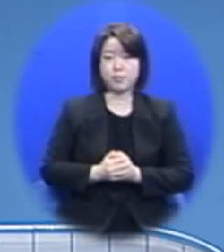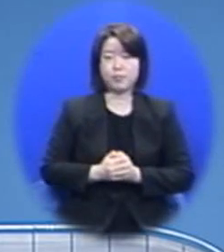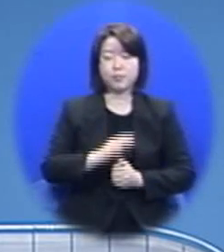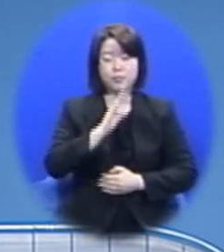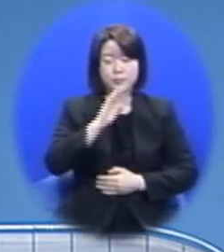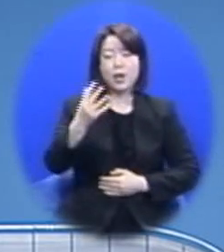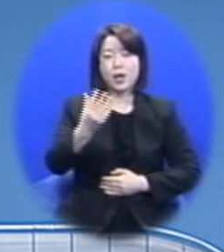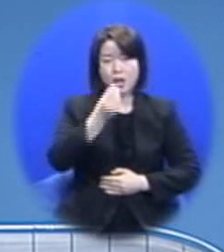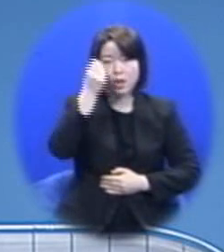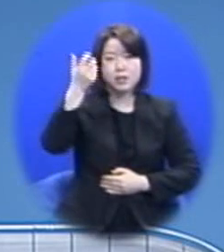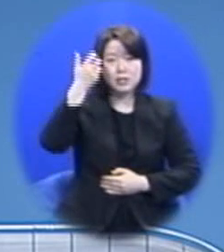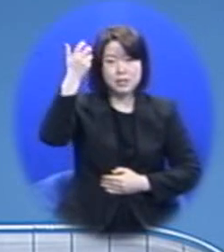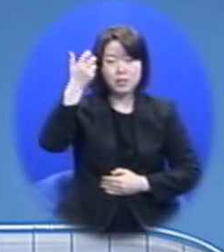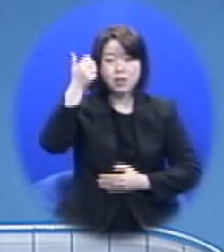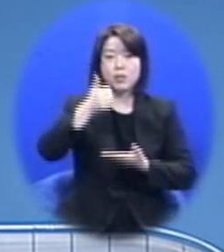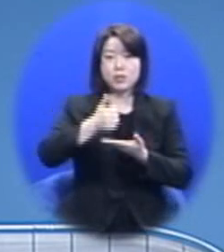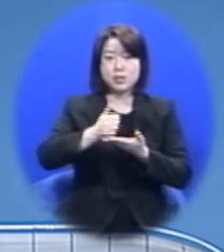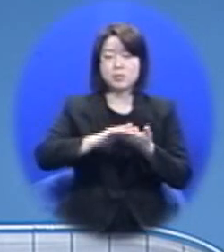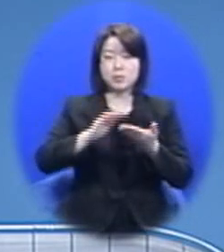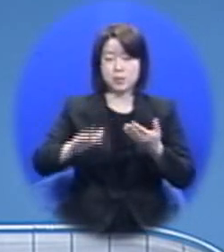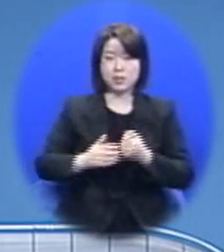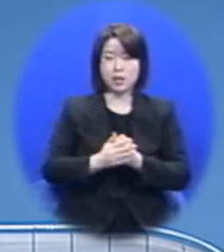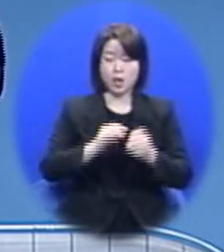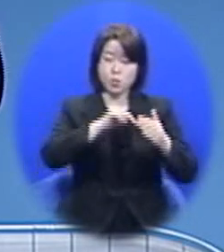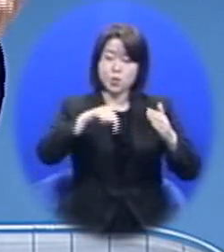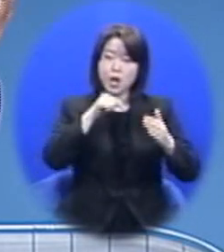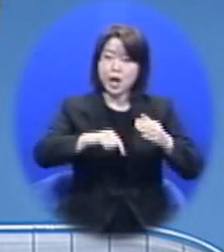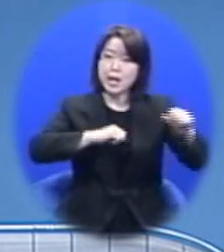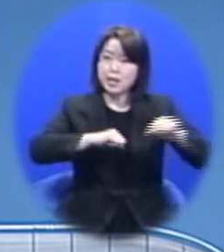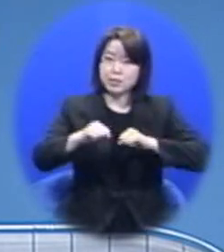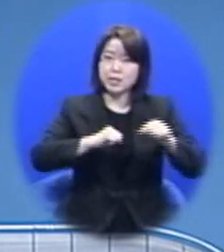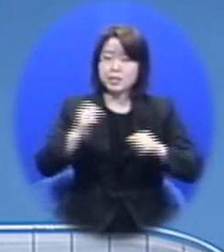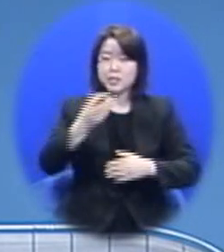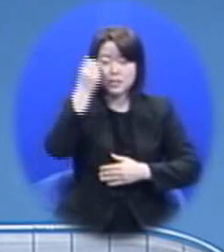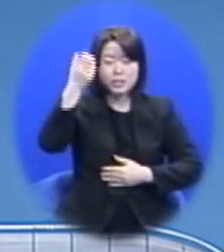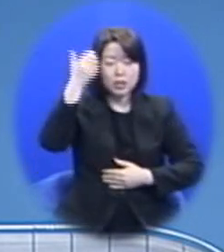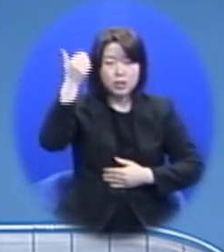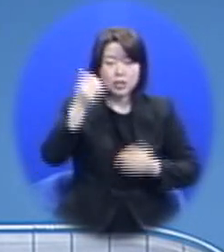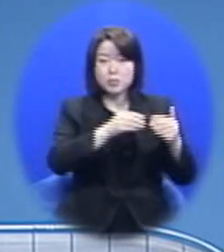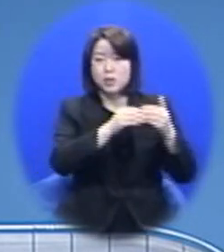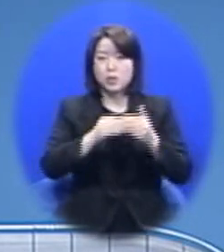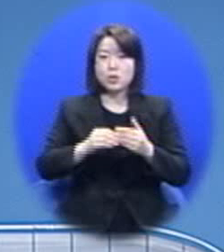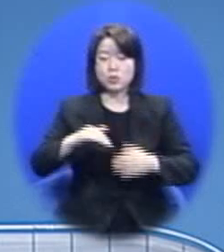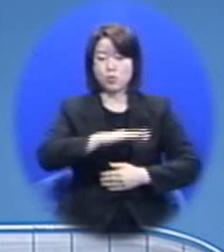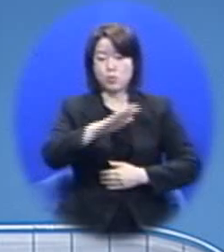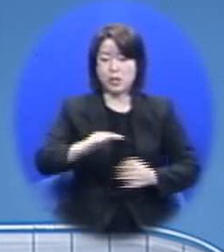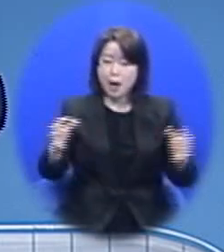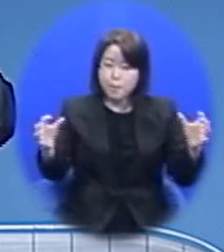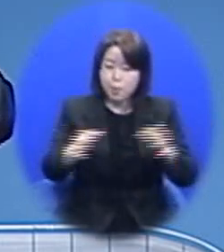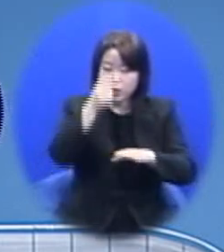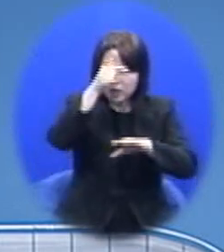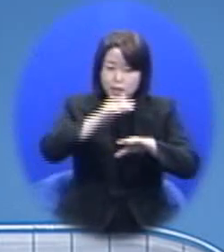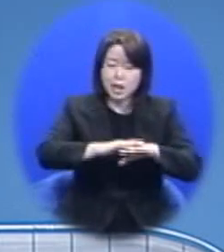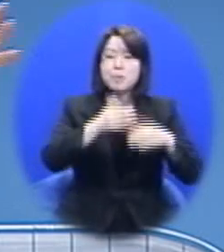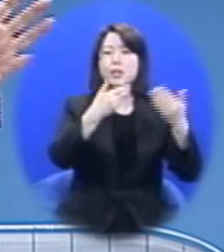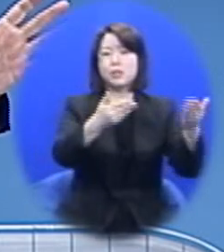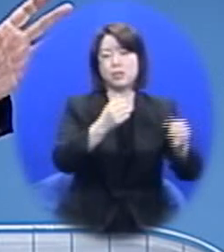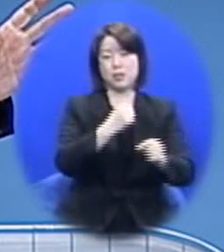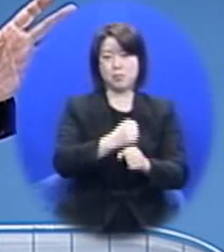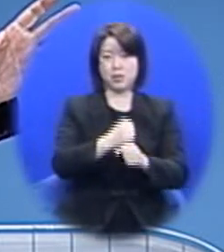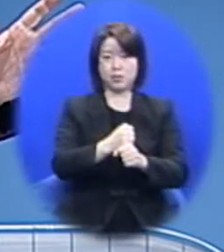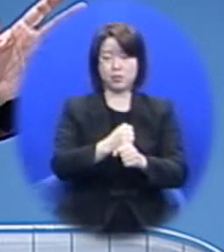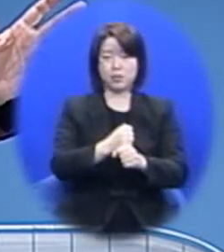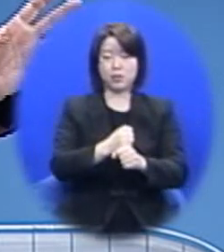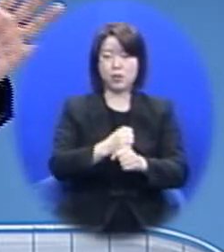성령이십니다. 우리 안에서 역사하시는 성령께서 우리를 이렇게 모여서 예배하게 하는 겁니다. 그래서 우리는 예배를